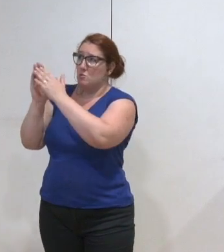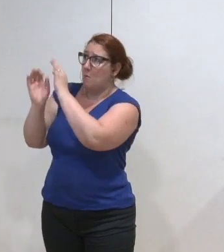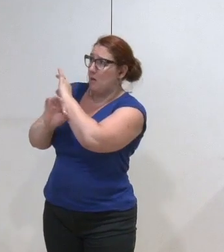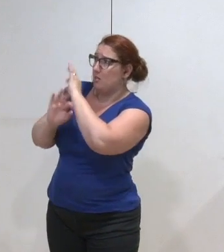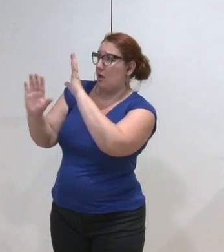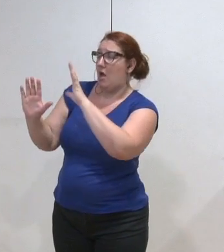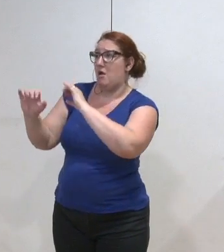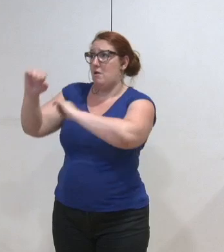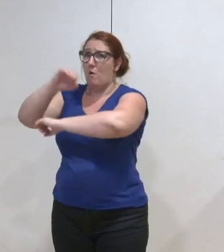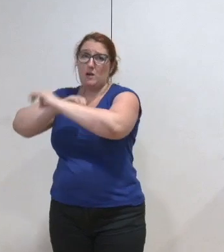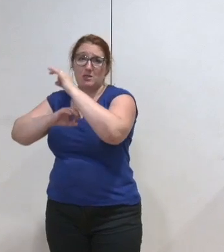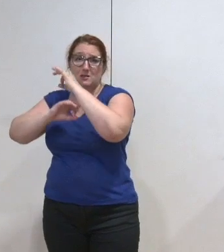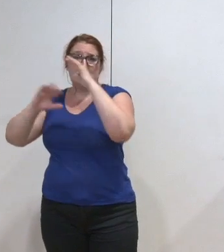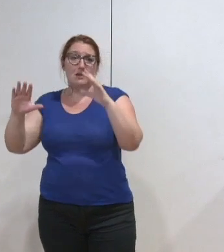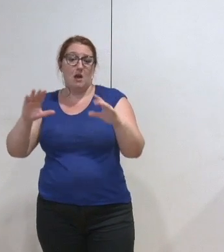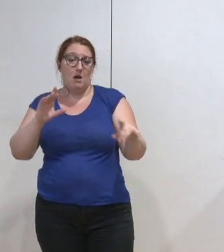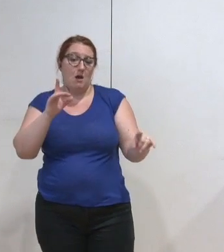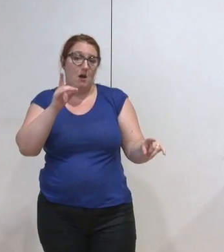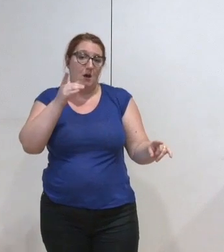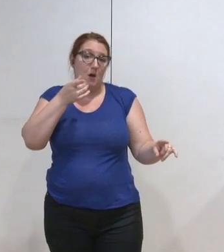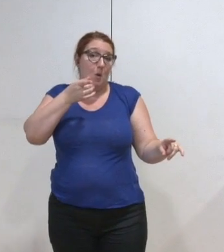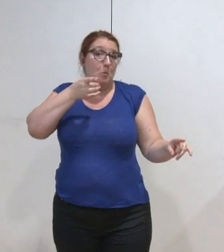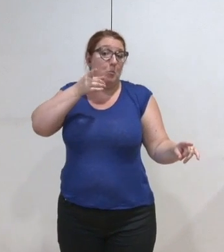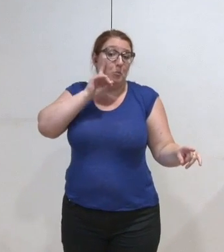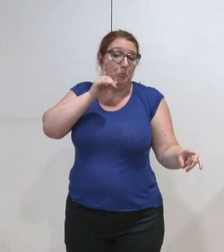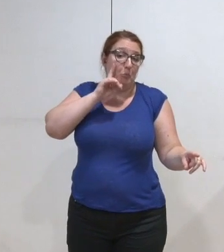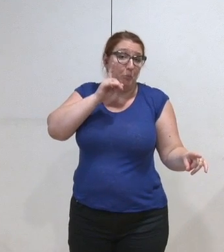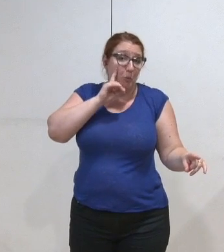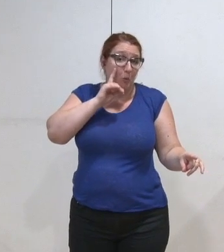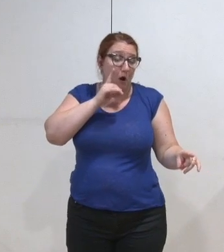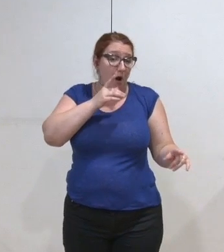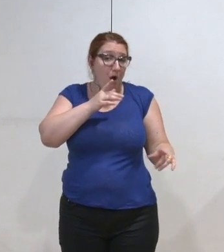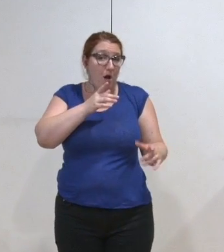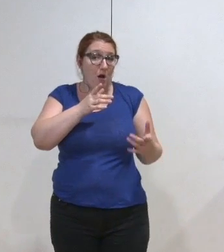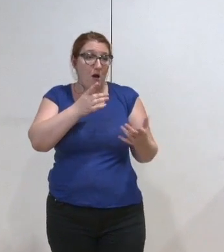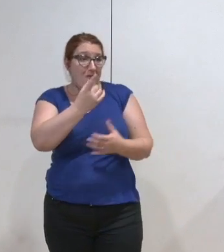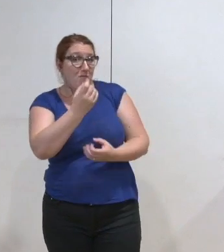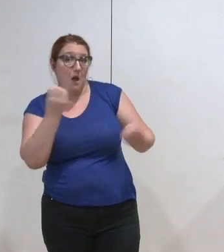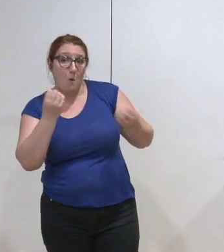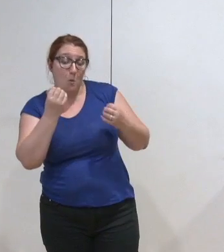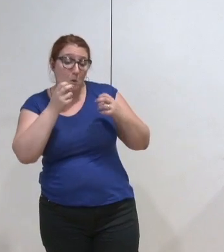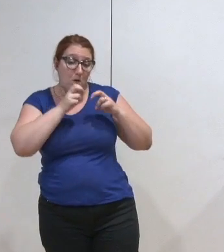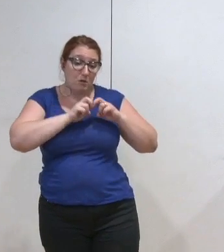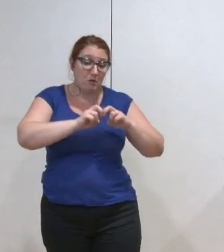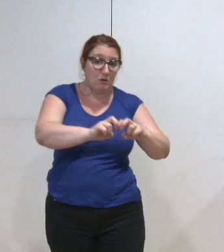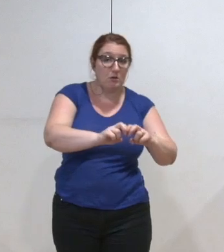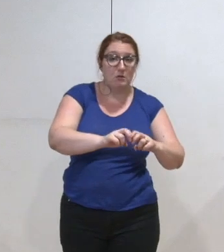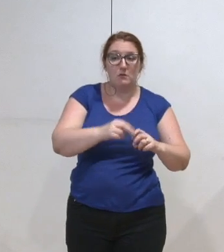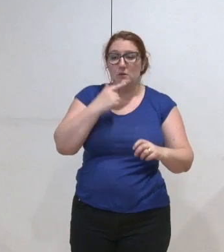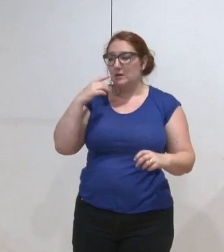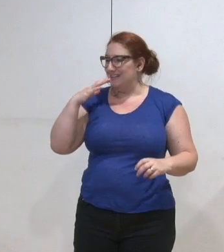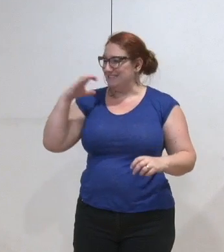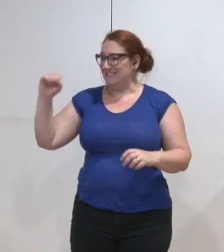sur des par des demandes qui sont retourner vis-à-vis du du centre communal d'action sociale mais qui